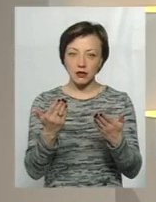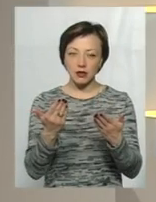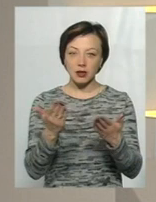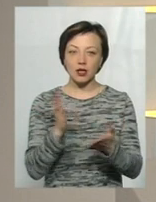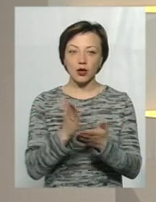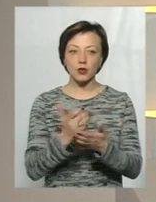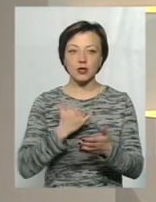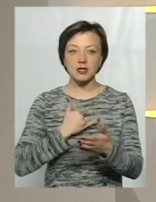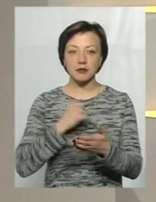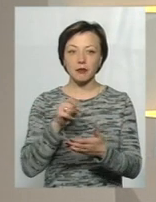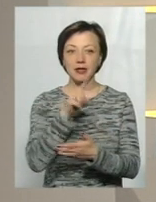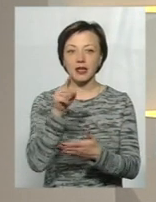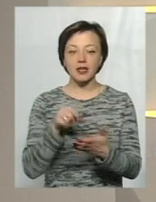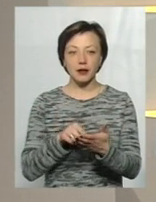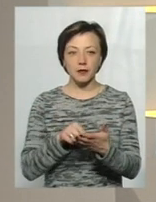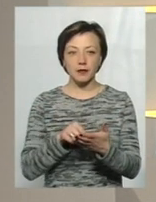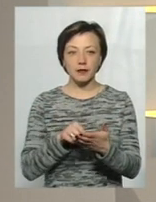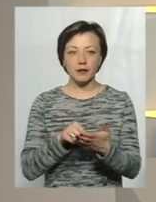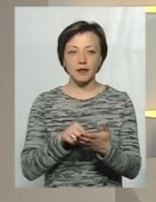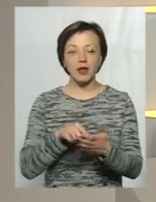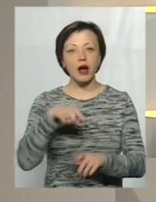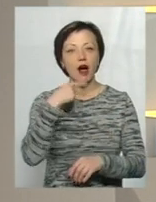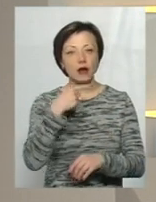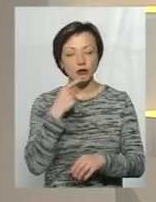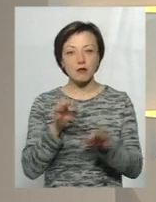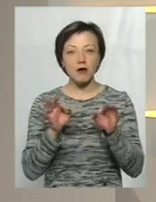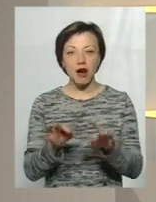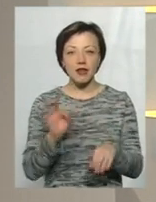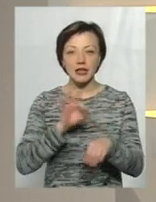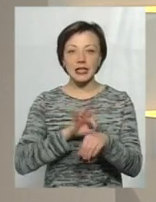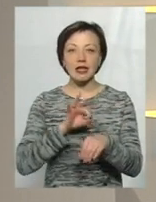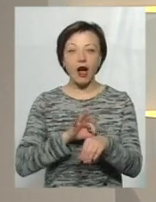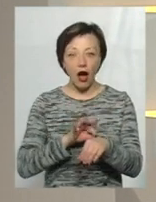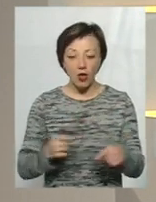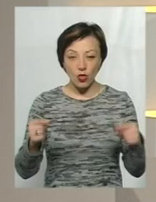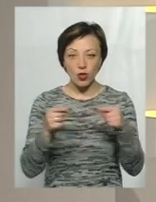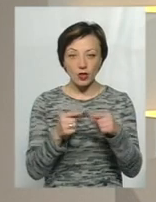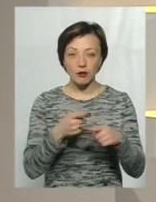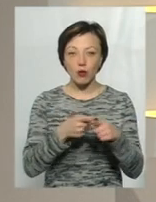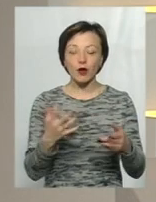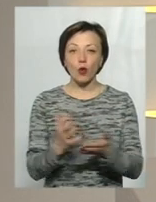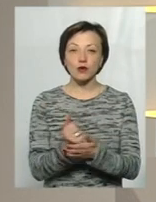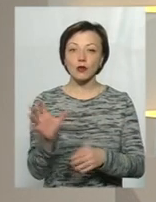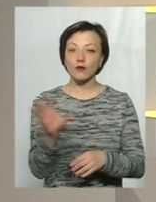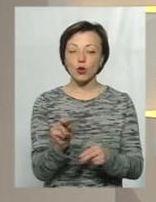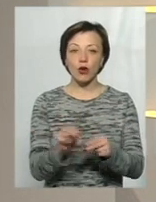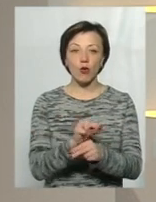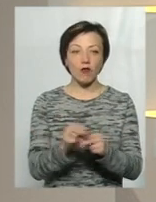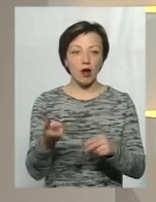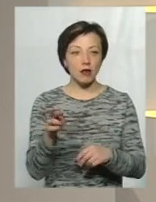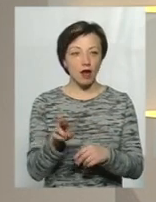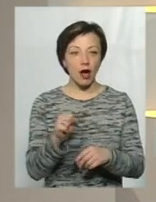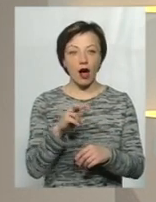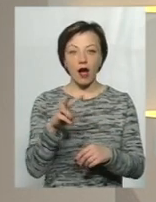є в нас тут таке питання. Кажуть, що правильний діагноз – це половина успіху взагалі усього лікування.